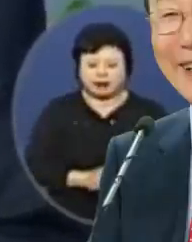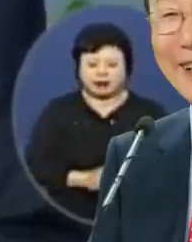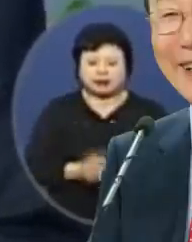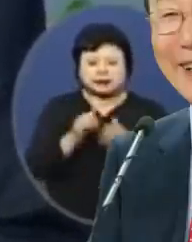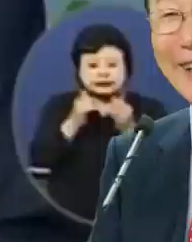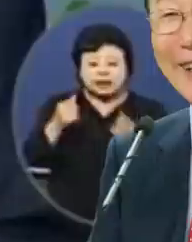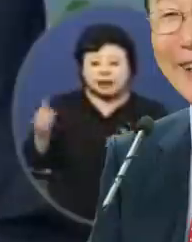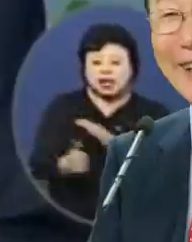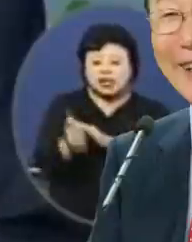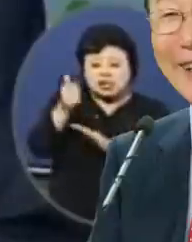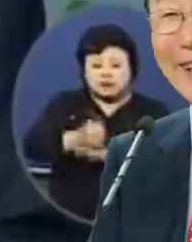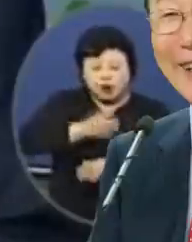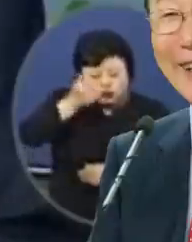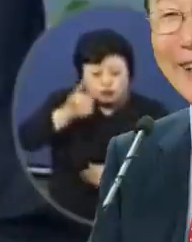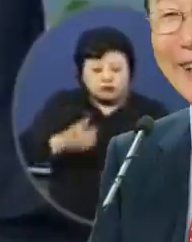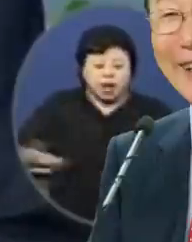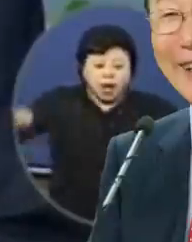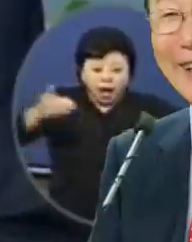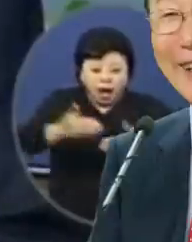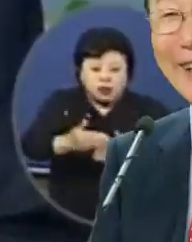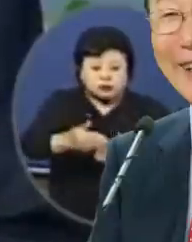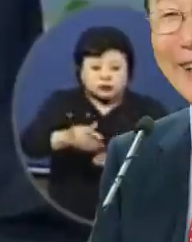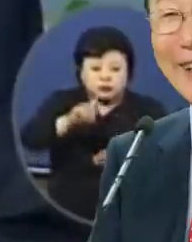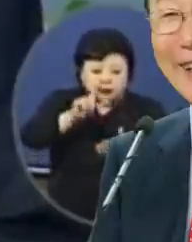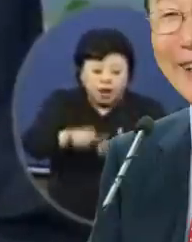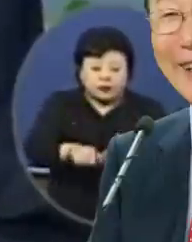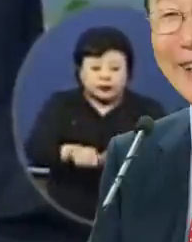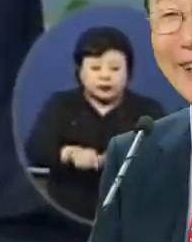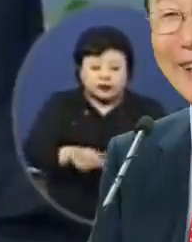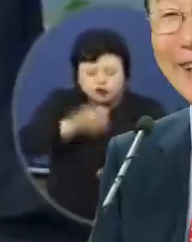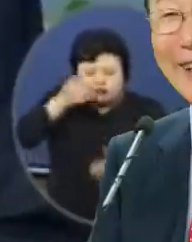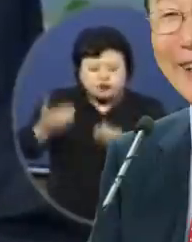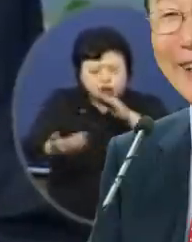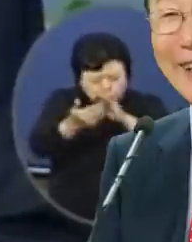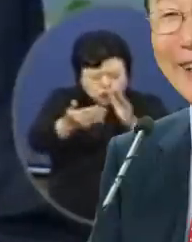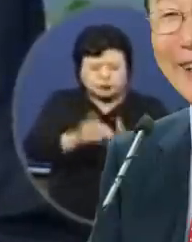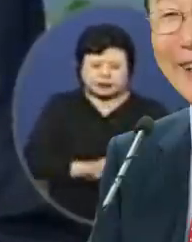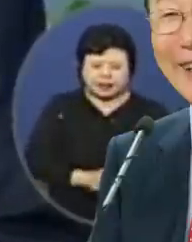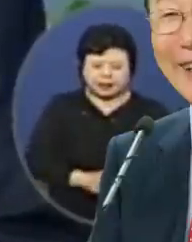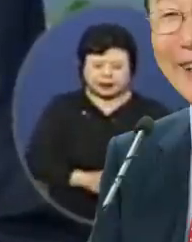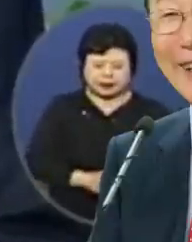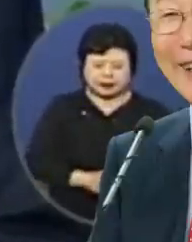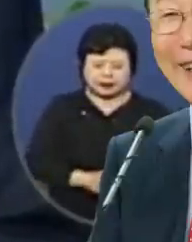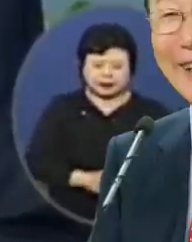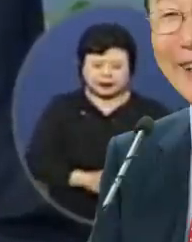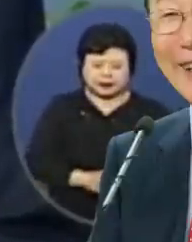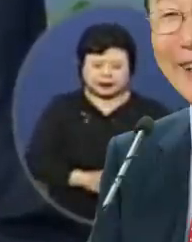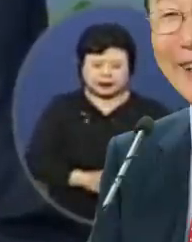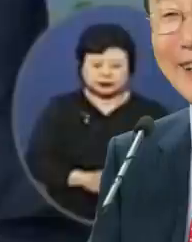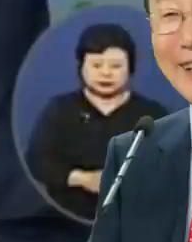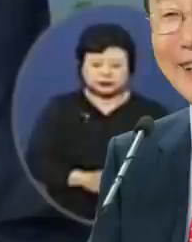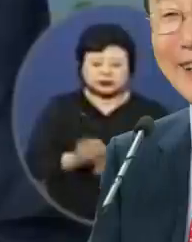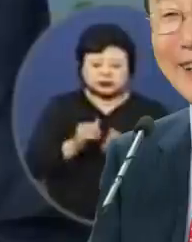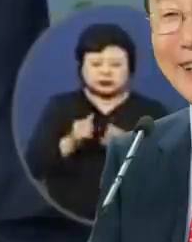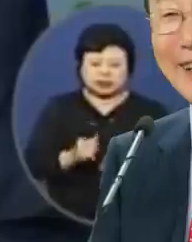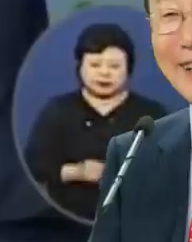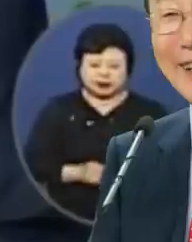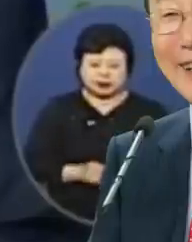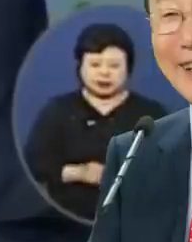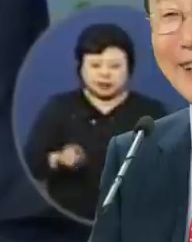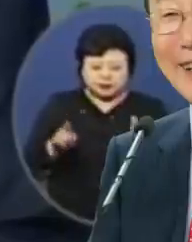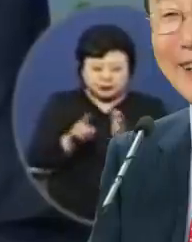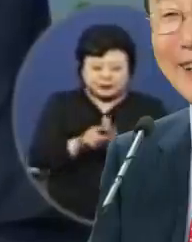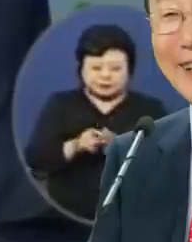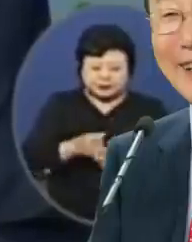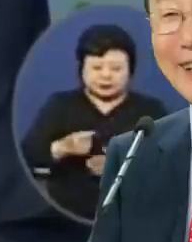사람이 희망찬 꿈을 안고 있으면 반드시 그 꿈이 이루어지는 것입니다. 어떠한 사람이 소신껏 믿음을